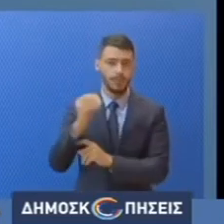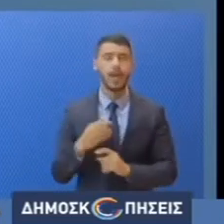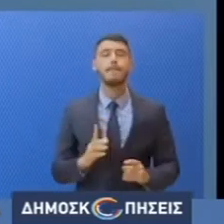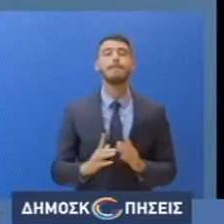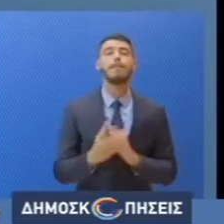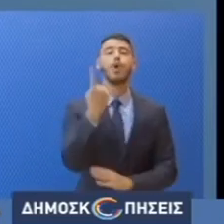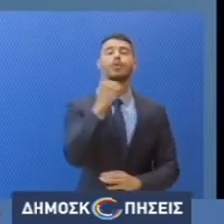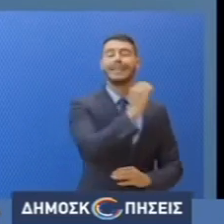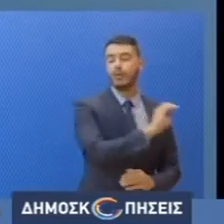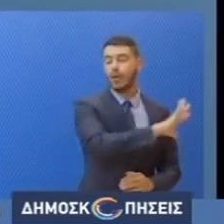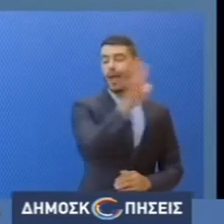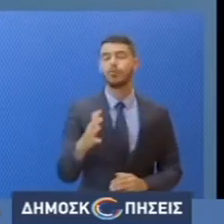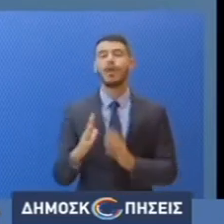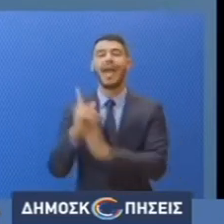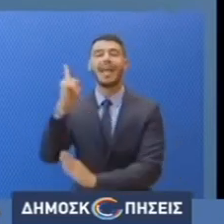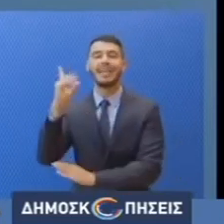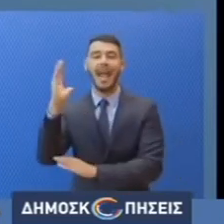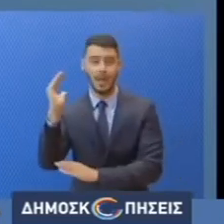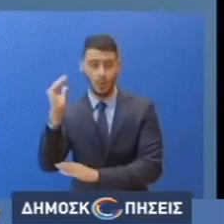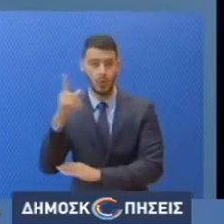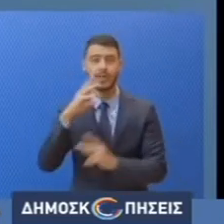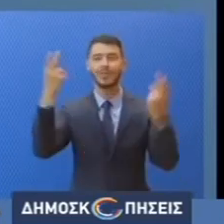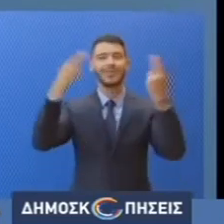Ιουλίου, πραγματοποιήθηκαν στις πύλες εισόδου της χώρας